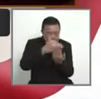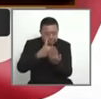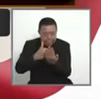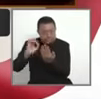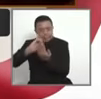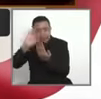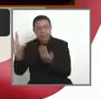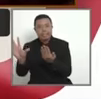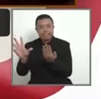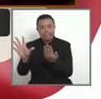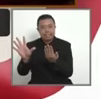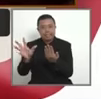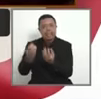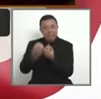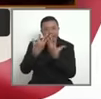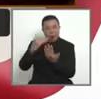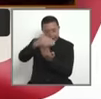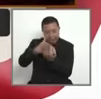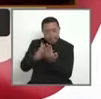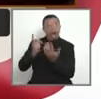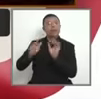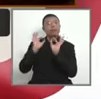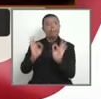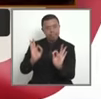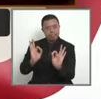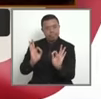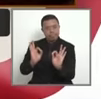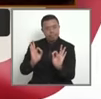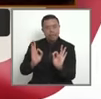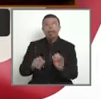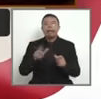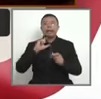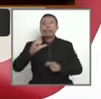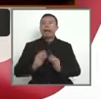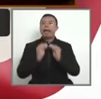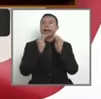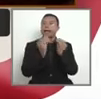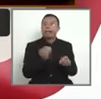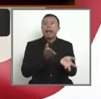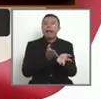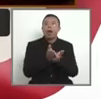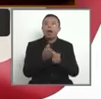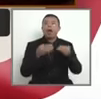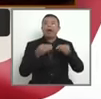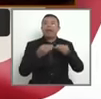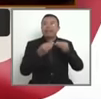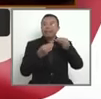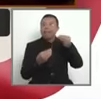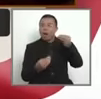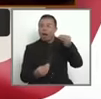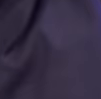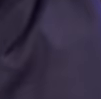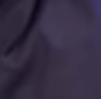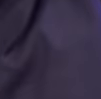Direction Oh kita butuh sebuah kepemimpinan dari sosok yang trusted yang